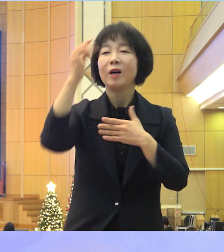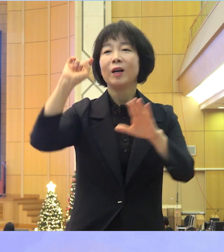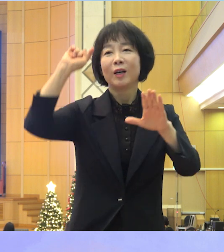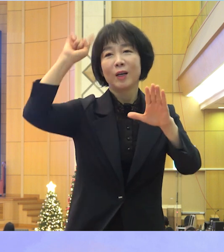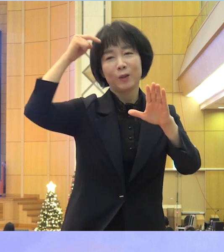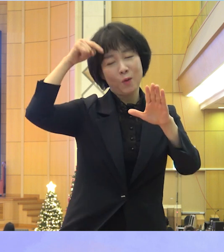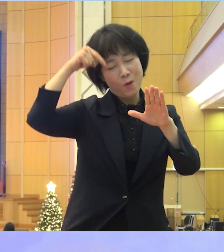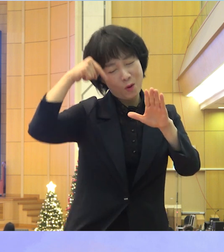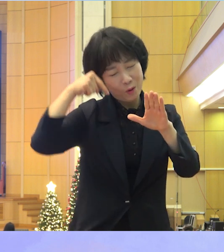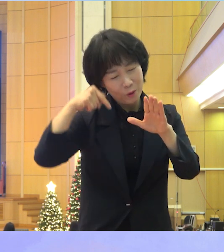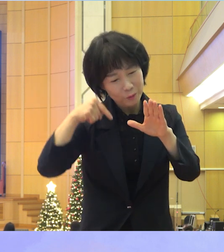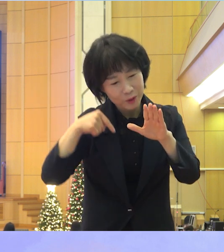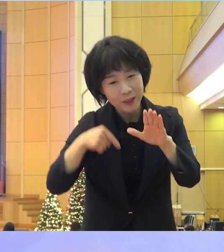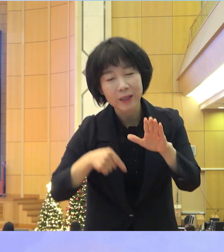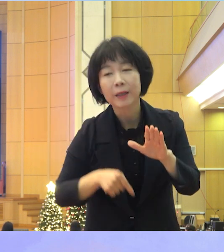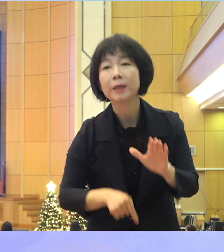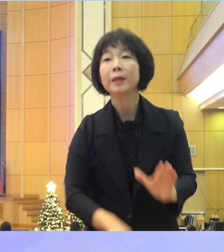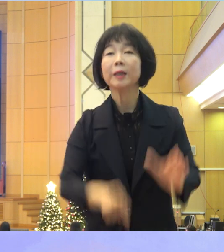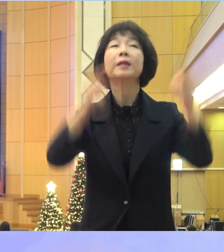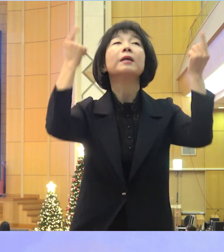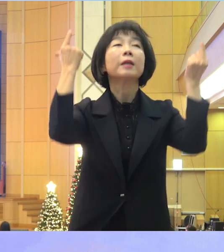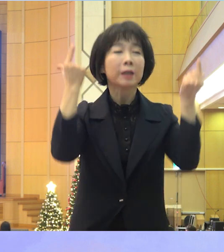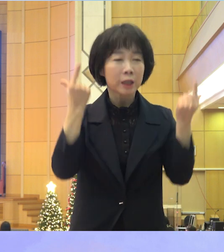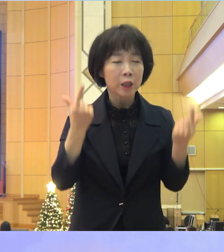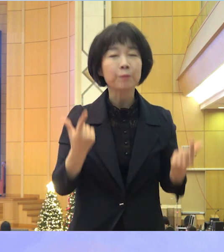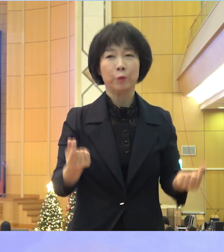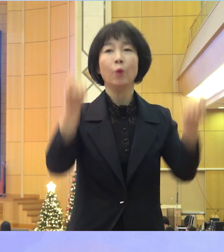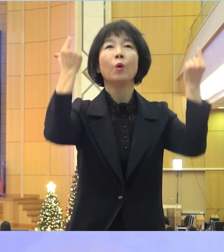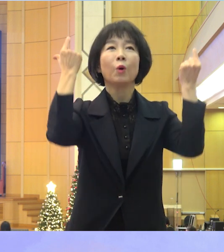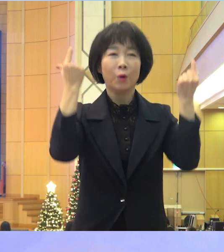지으신 그 솜씨